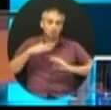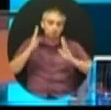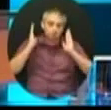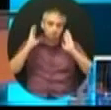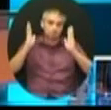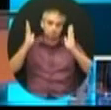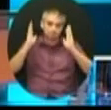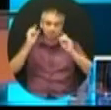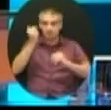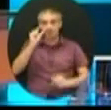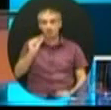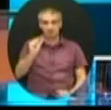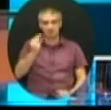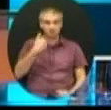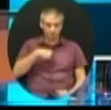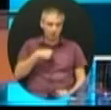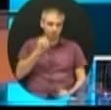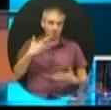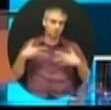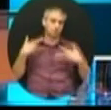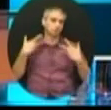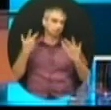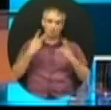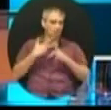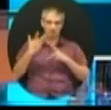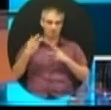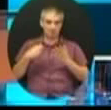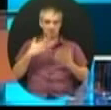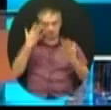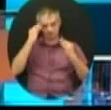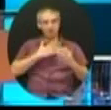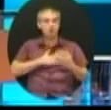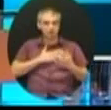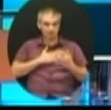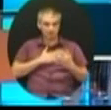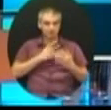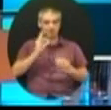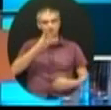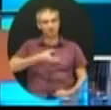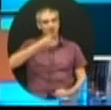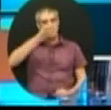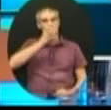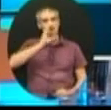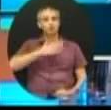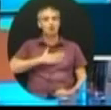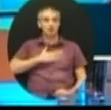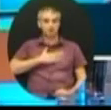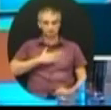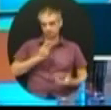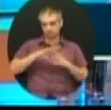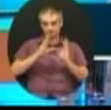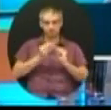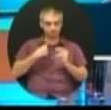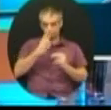לנו קצת קטנות יותר, ואנחנו קצת מאושרים, לא רק לכבוד החגים ושתיית לחיים לכבוד החגים, אלא